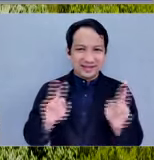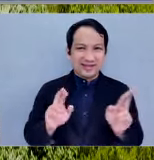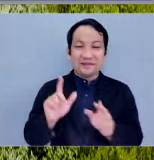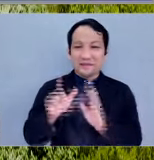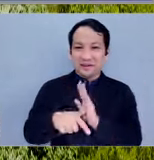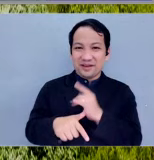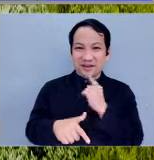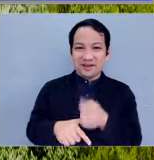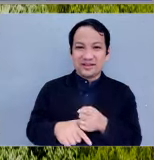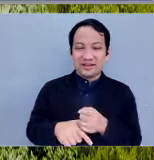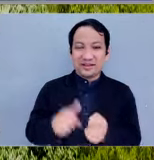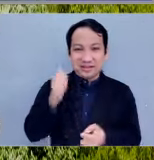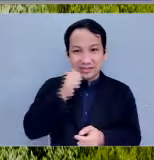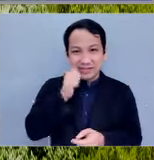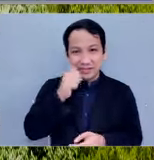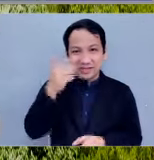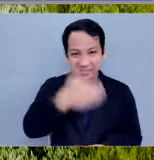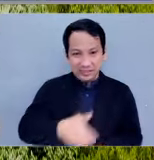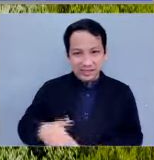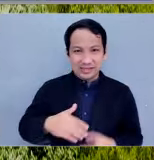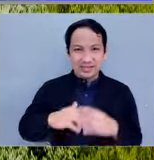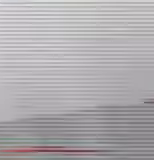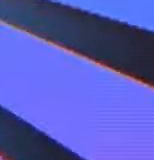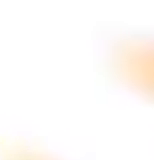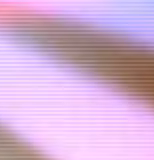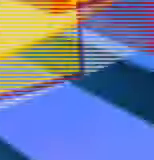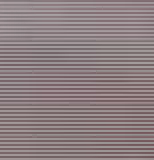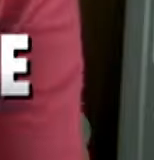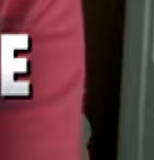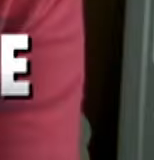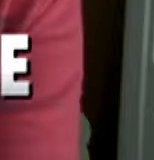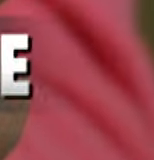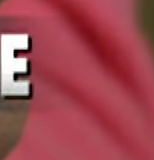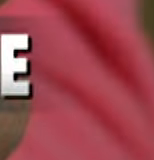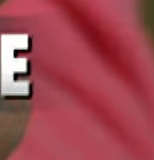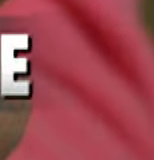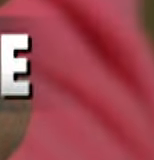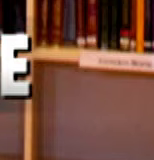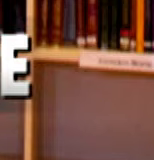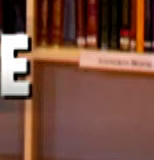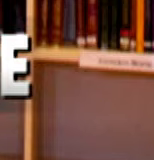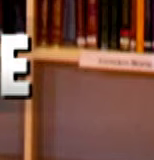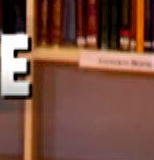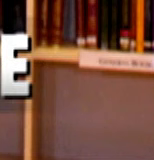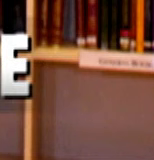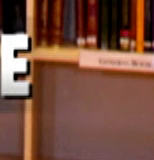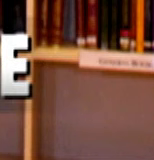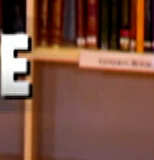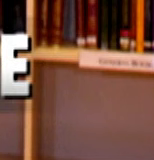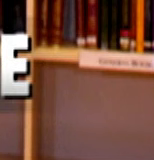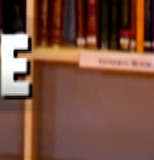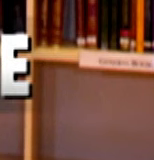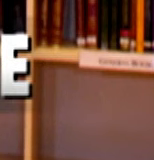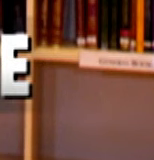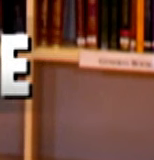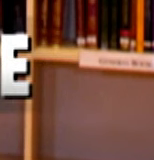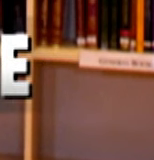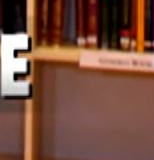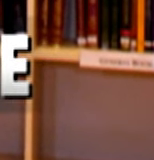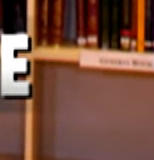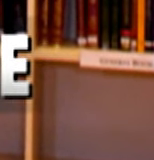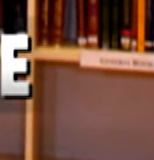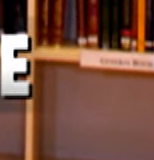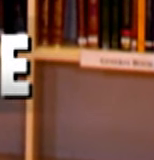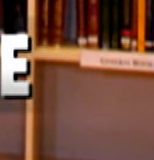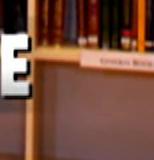na single na buntis. Yan, nga lang. Hindi niya alam kung sino ang ama ng kanyang baby, Justin. Alam mo ba? Yan at ang iba